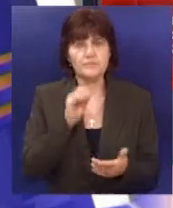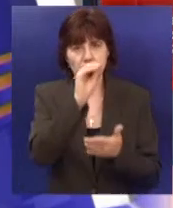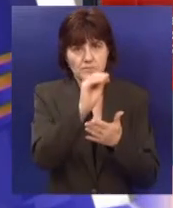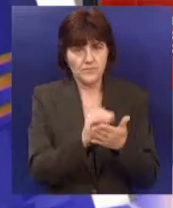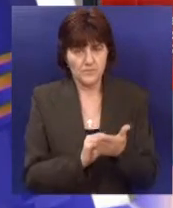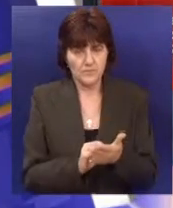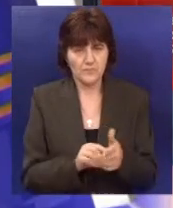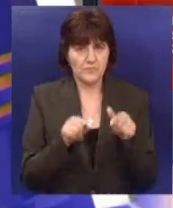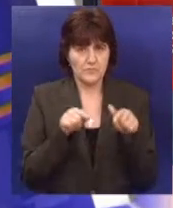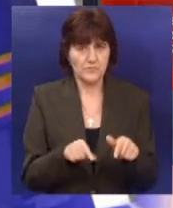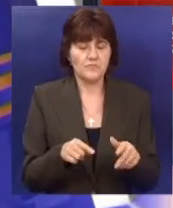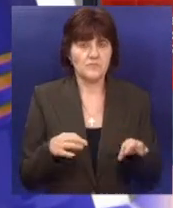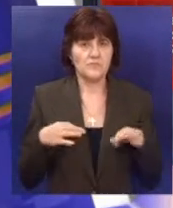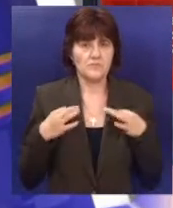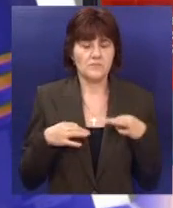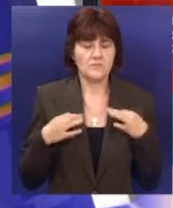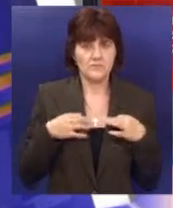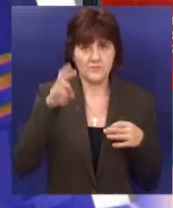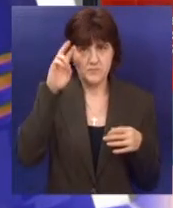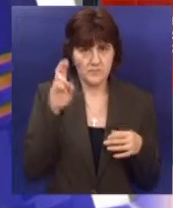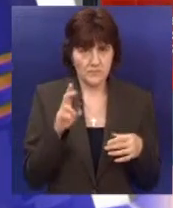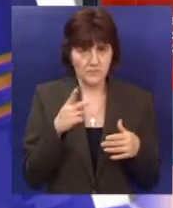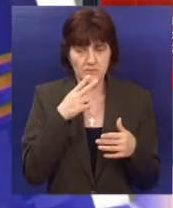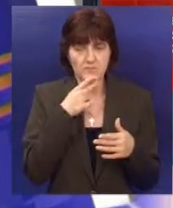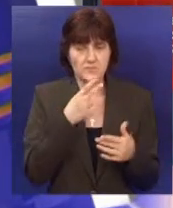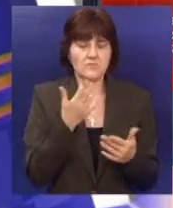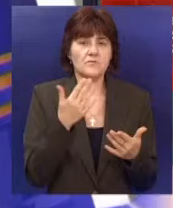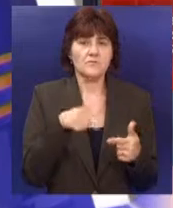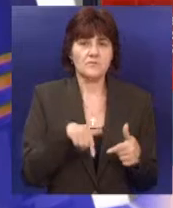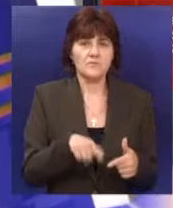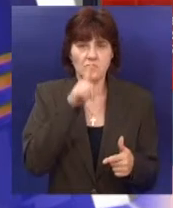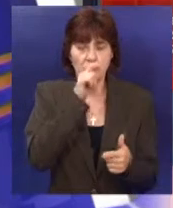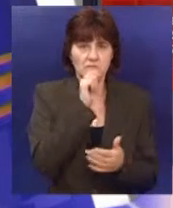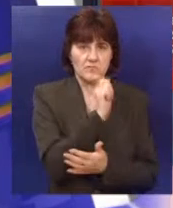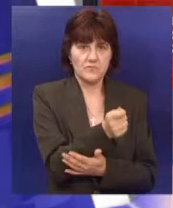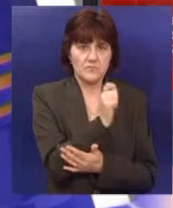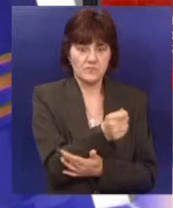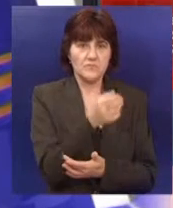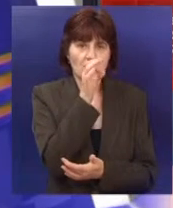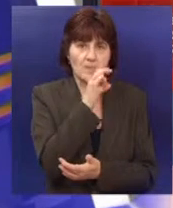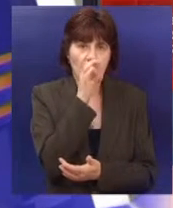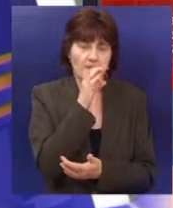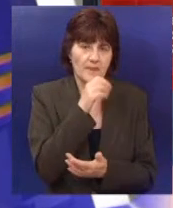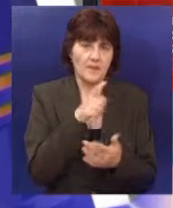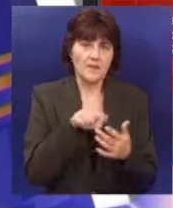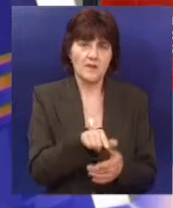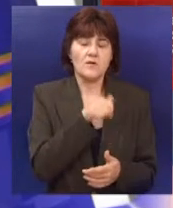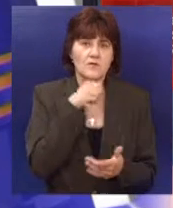UEK-u dostavljeni iz Republičkog fonda za zdravstveno osiguranje, na lekove potrošene u Subotici ovaj fond je